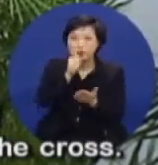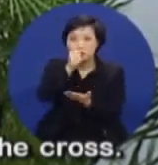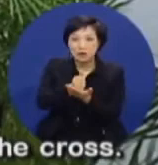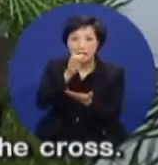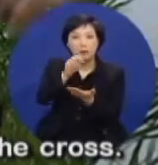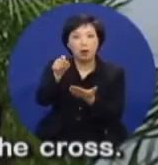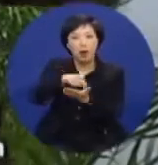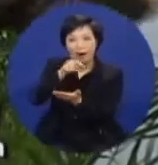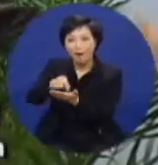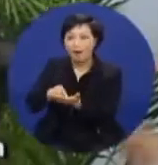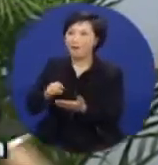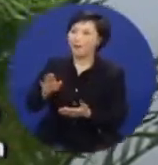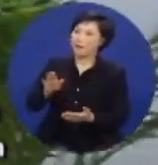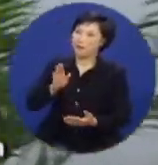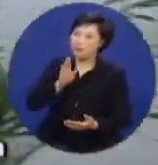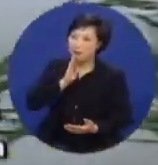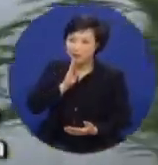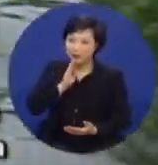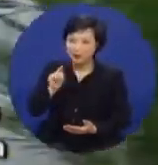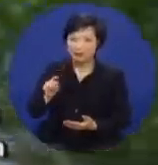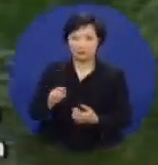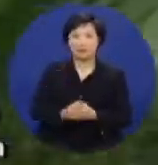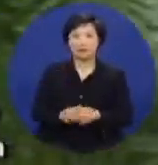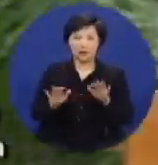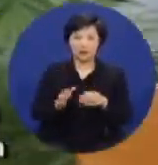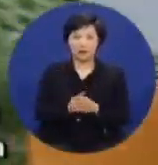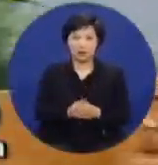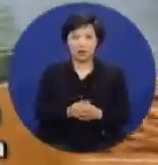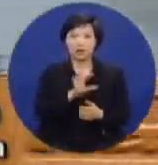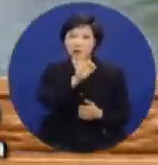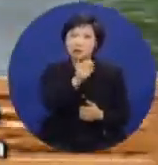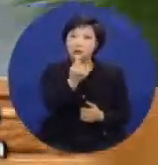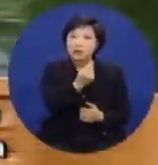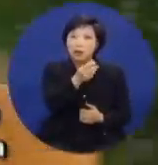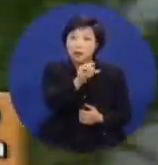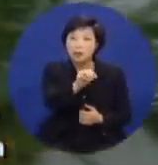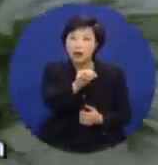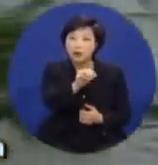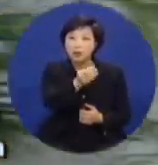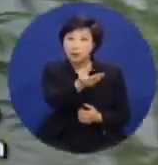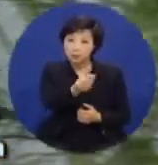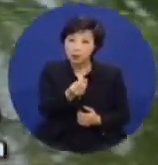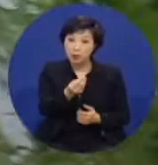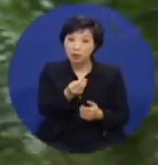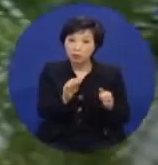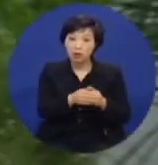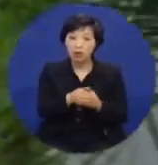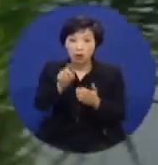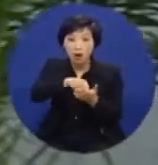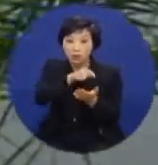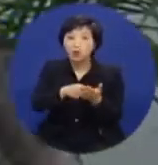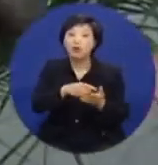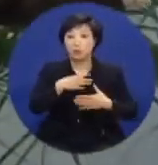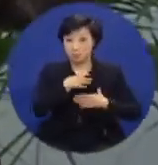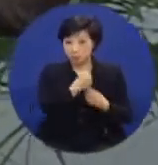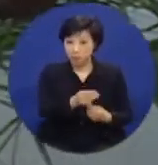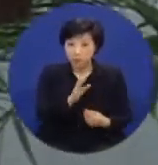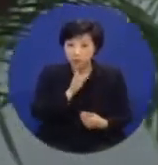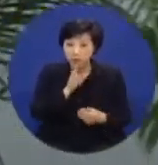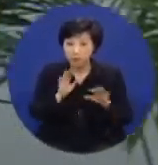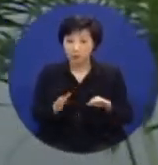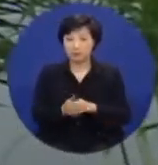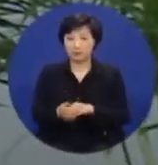봤다 마 줘 천마는 불 찡 자는 1000만원 빛 거품은 차이와 듯이 내가